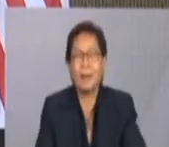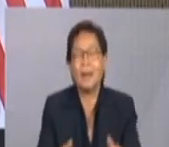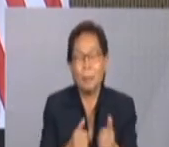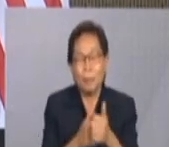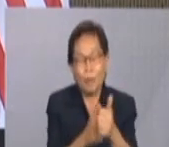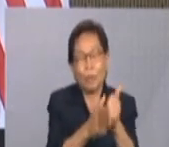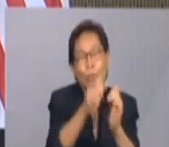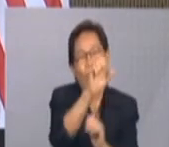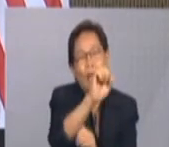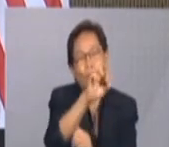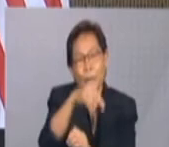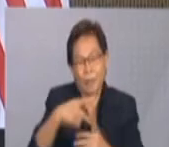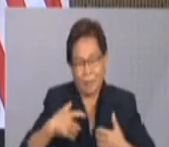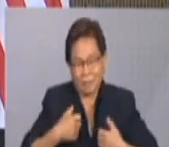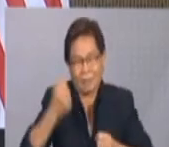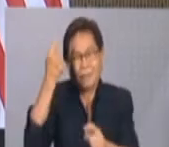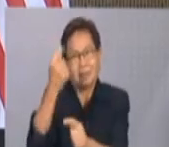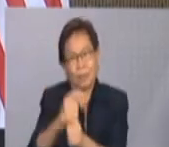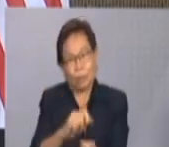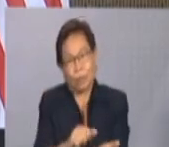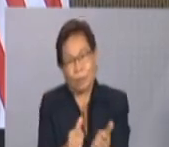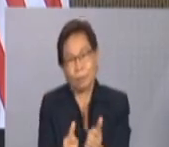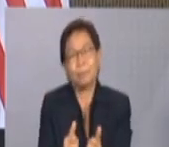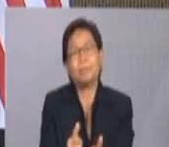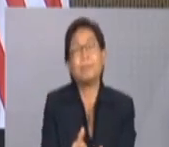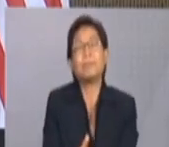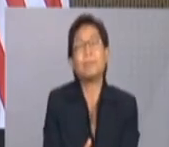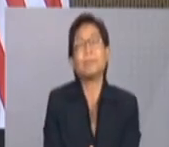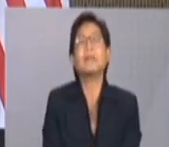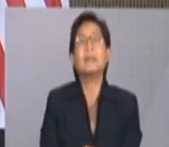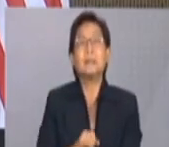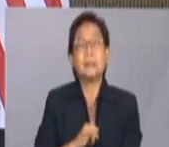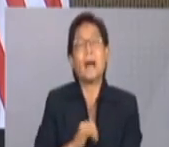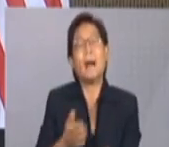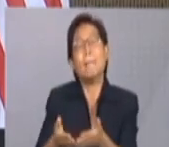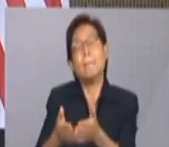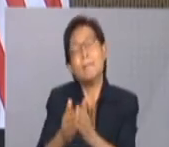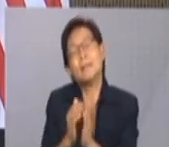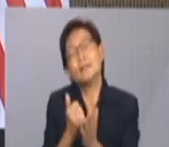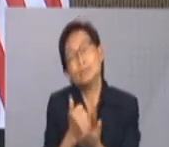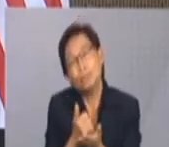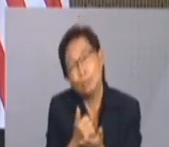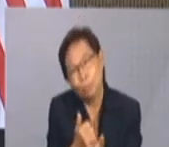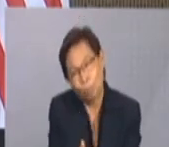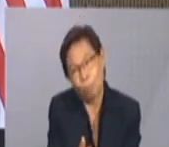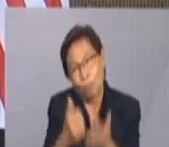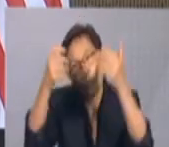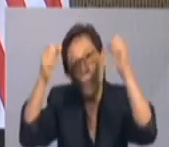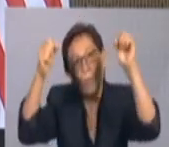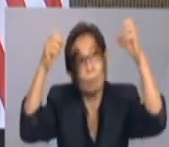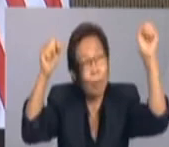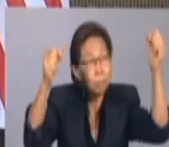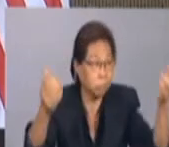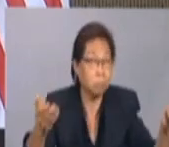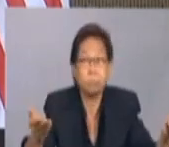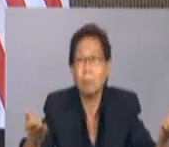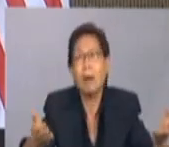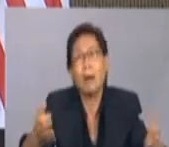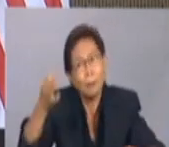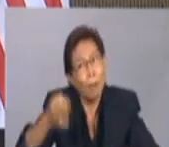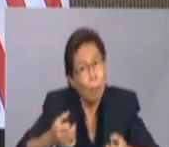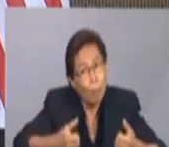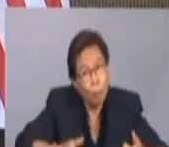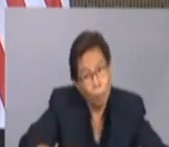kesehatan yang ditetapkan jadi saya minta tolong dengan majikan Jika boleh dibenarkan